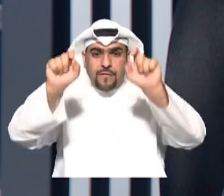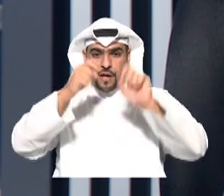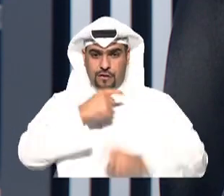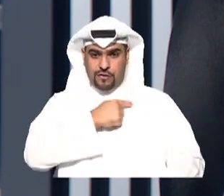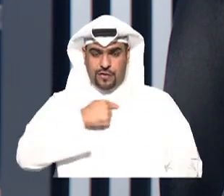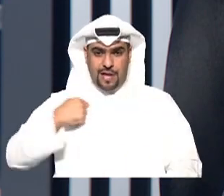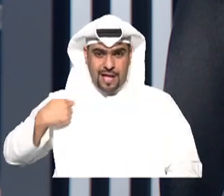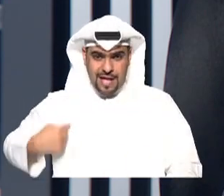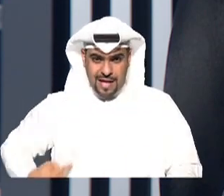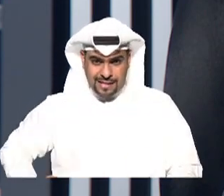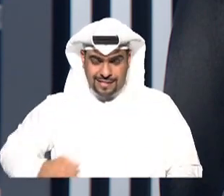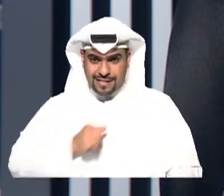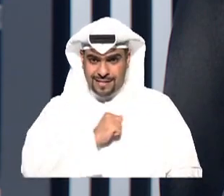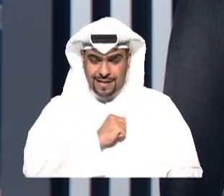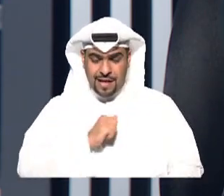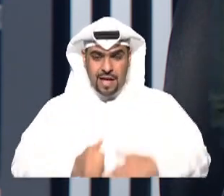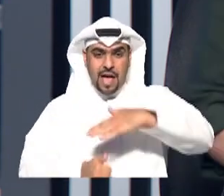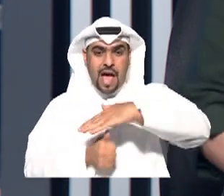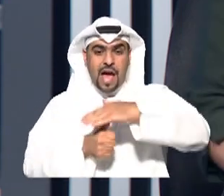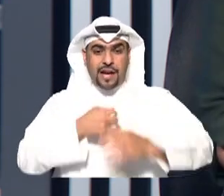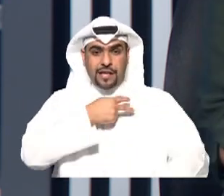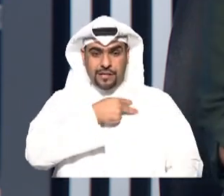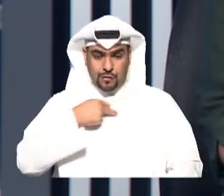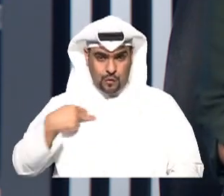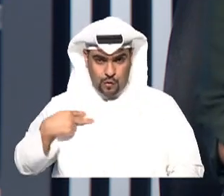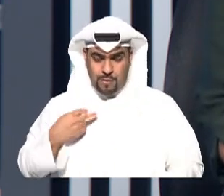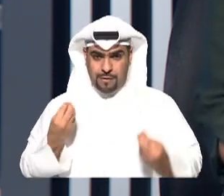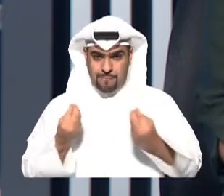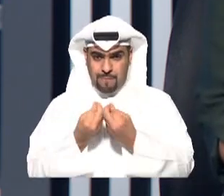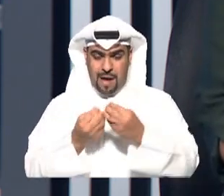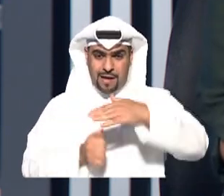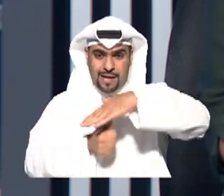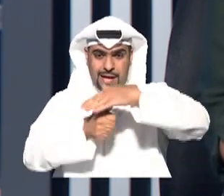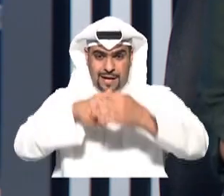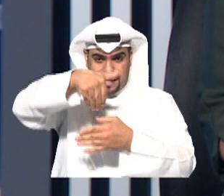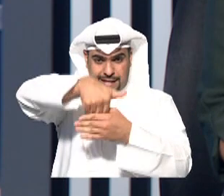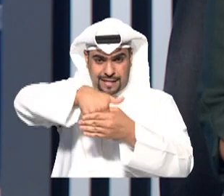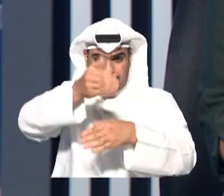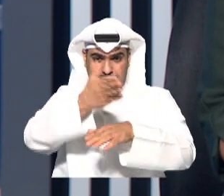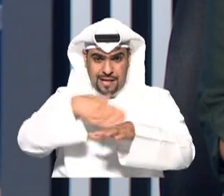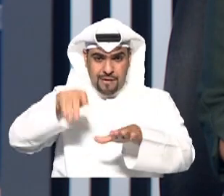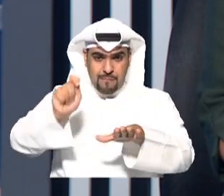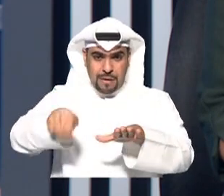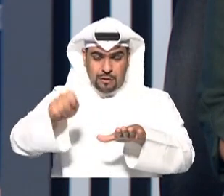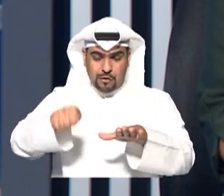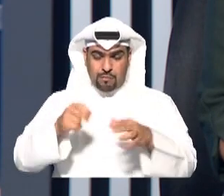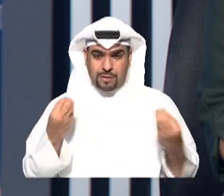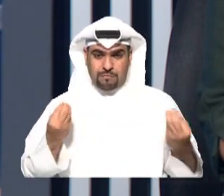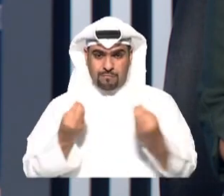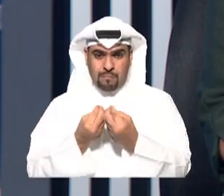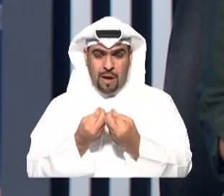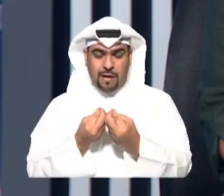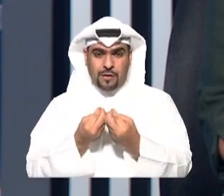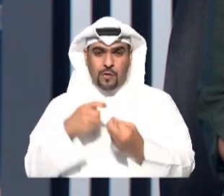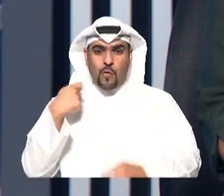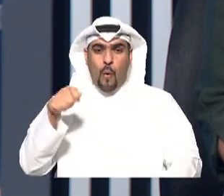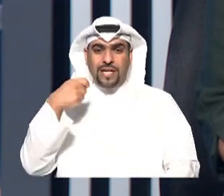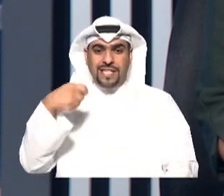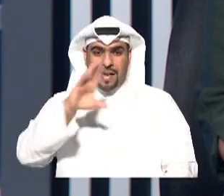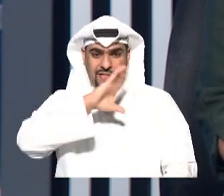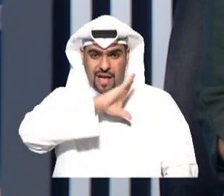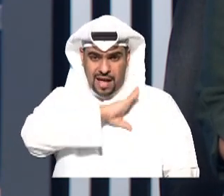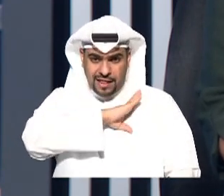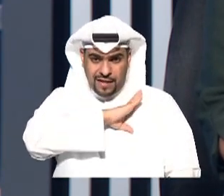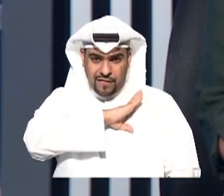جاء ذلك في تصريح الغانم في مجلس الأمة عقب اجتماع بحضور نائب رئيس مجلس الوزراء ووزير الدفاع شيخ